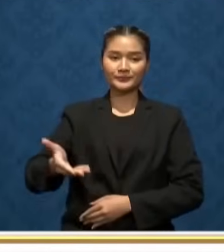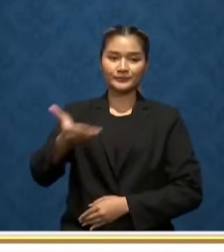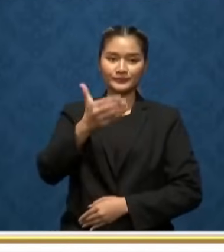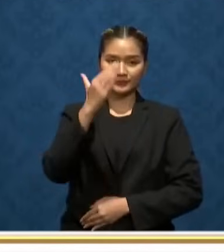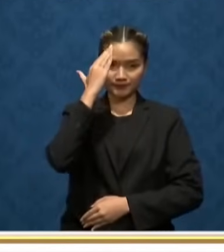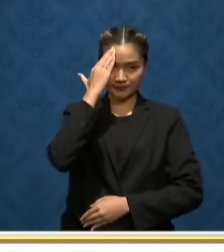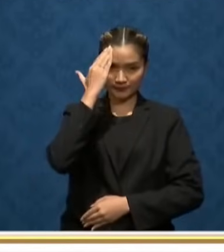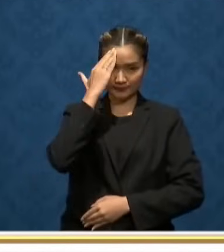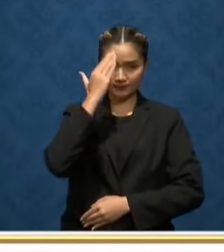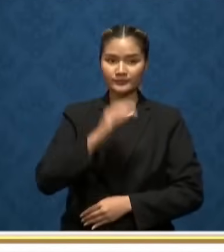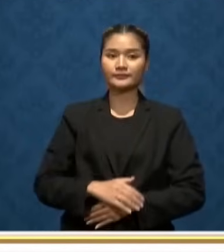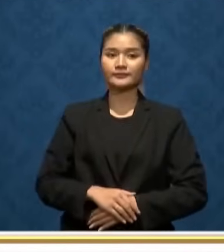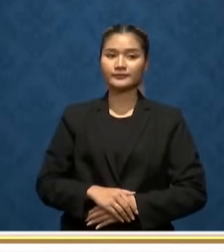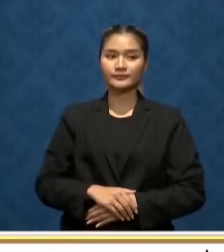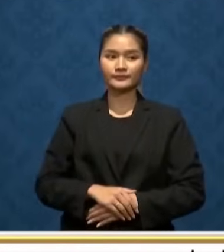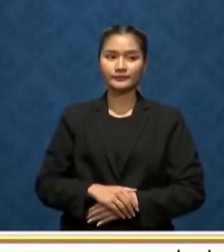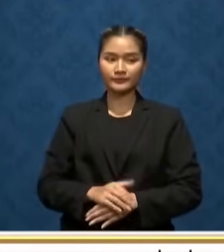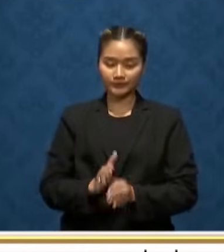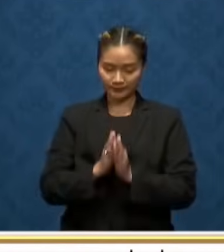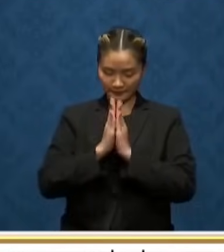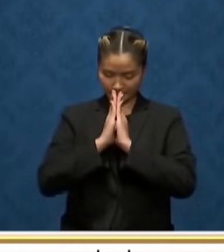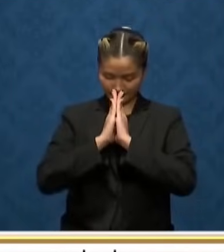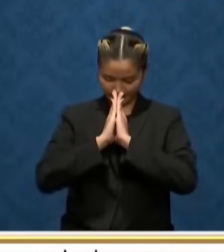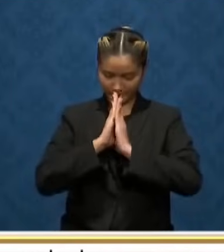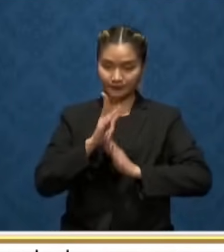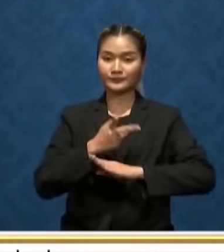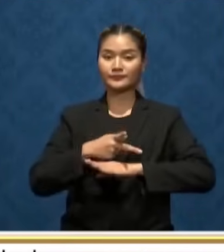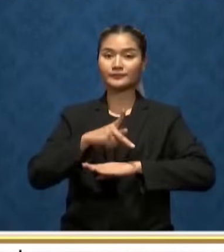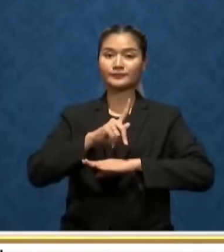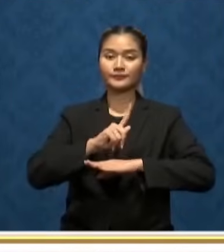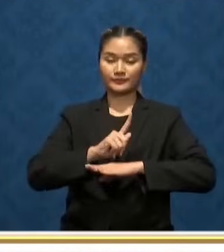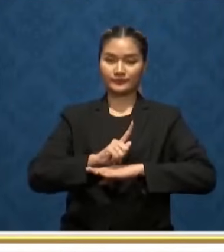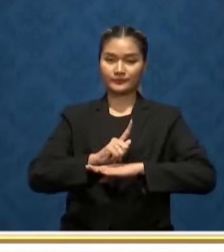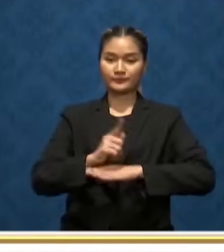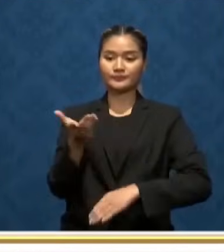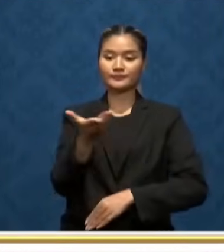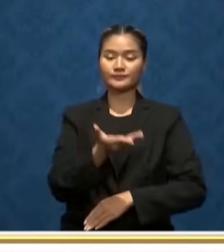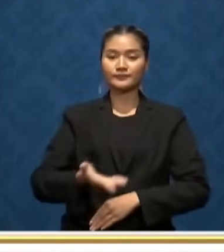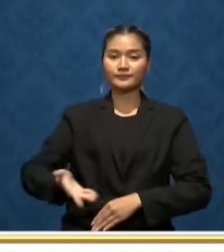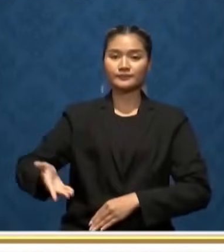กราบเรียนท่านประธานที่เคารพท่านสมาชิกผู้ทรงเกียรติครับ